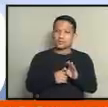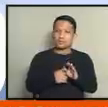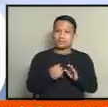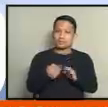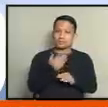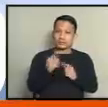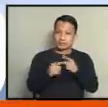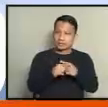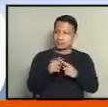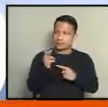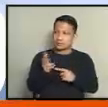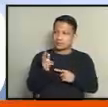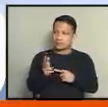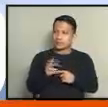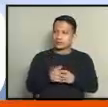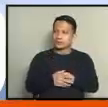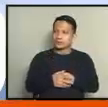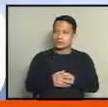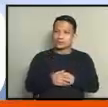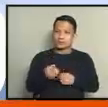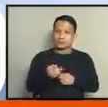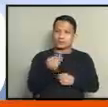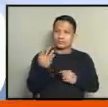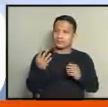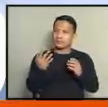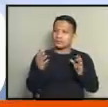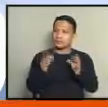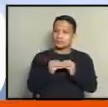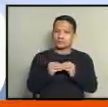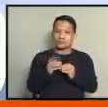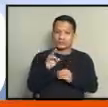295 times 30 equals to